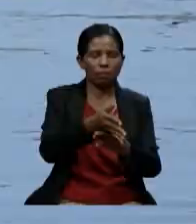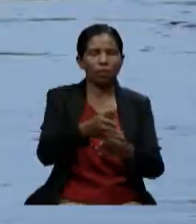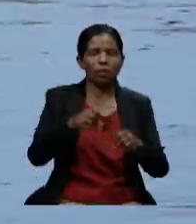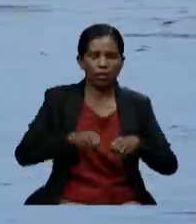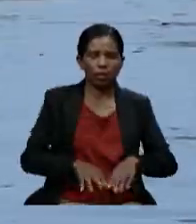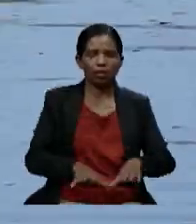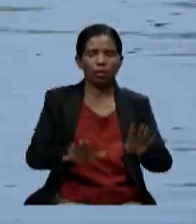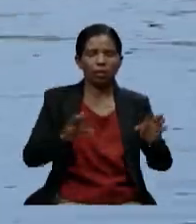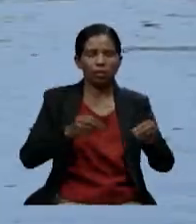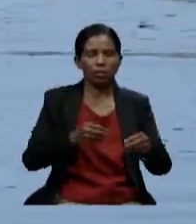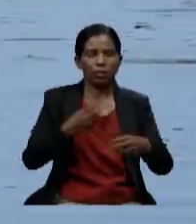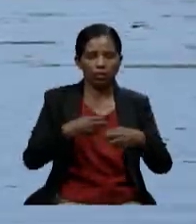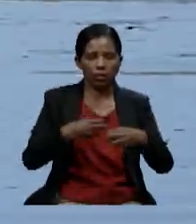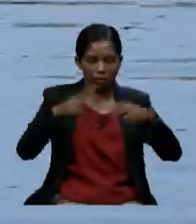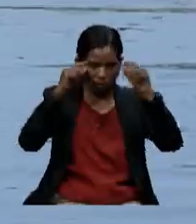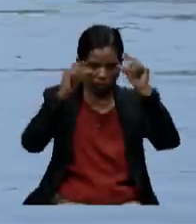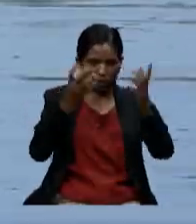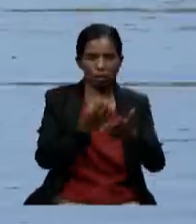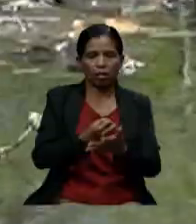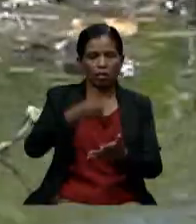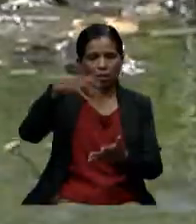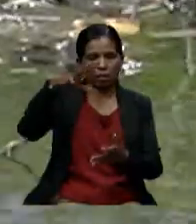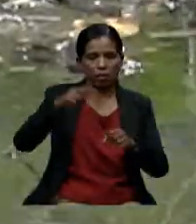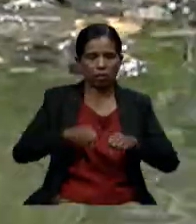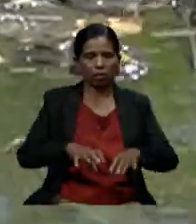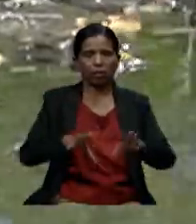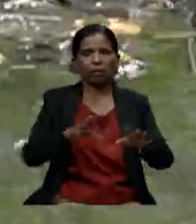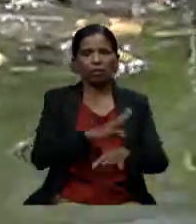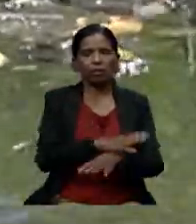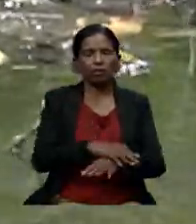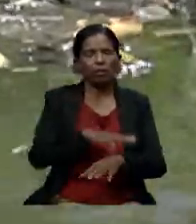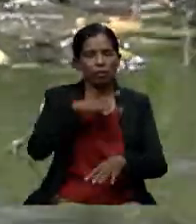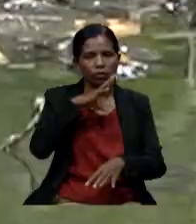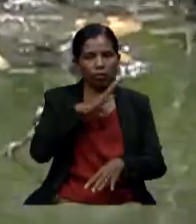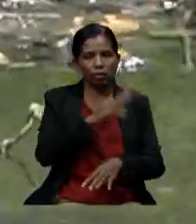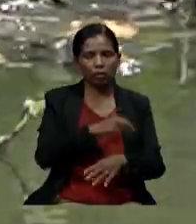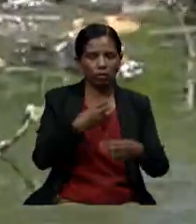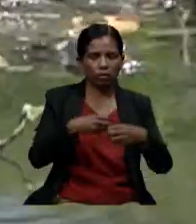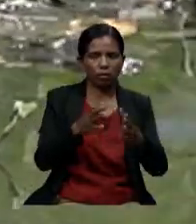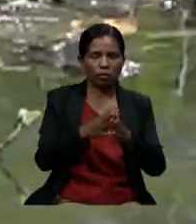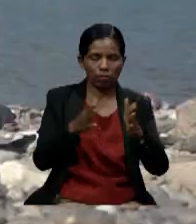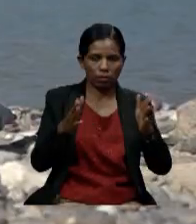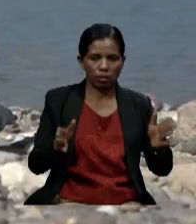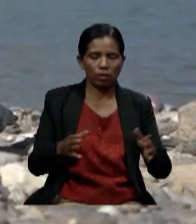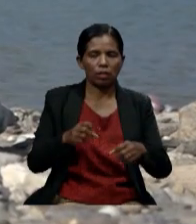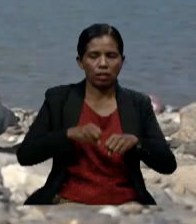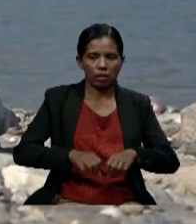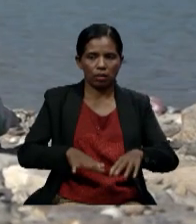fo impactu ba Timor Leste neriku soin tasinian. Lisu plastiku samiasa bot ba biodiversidade tasi.